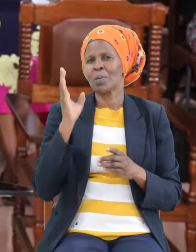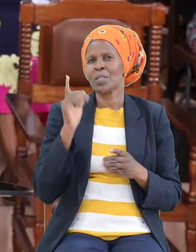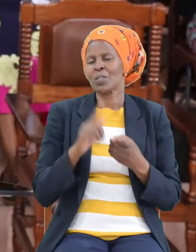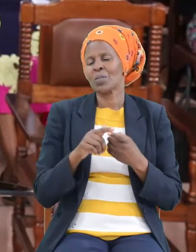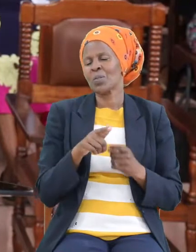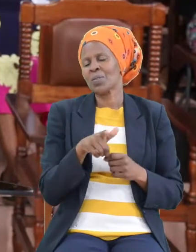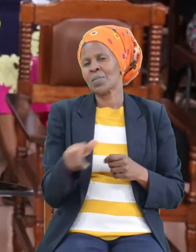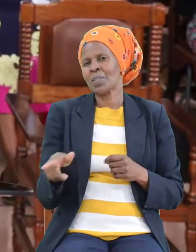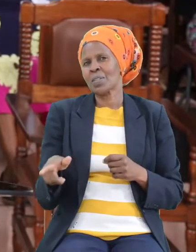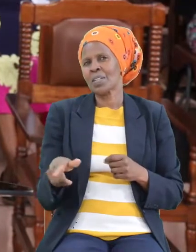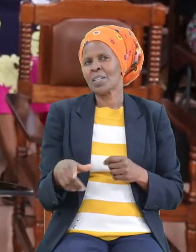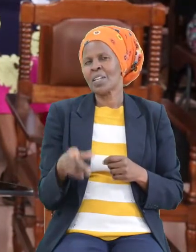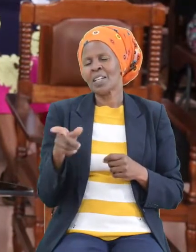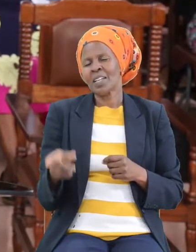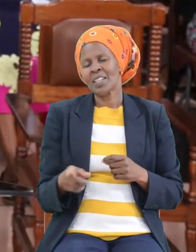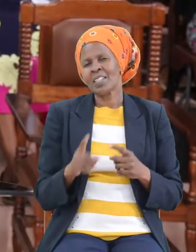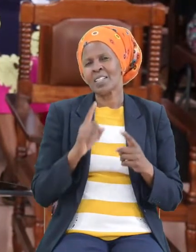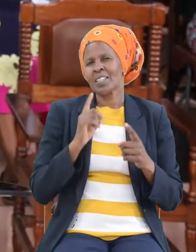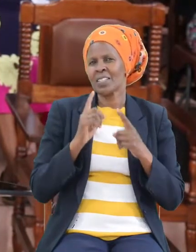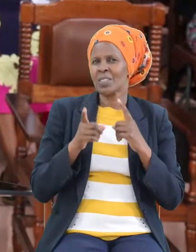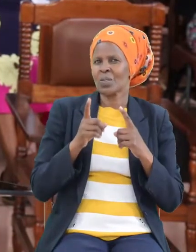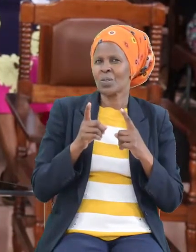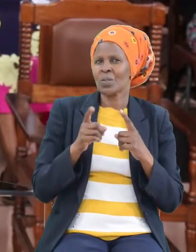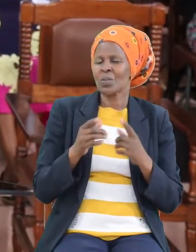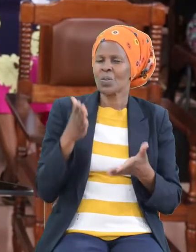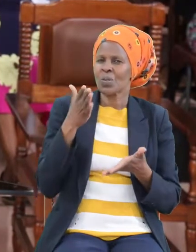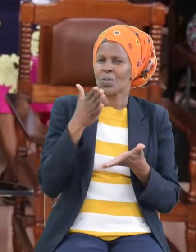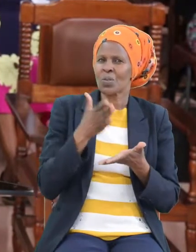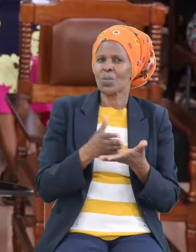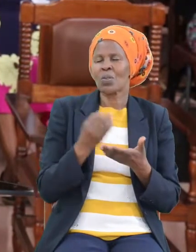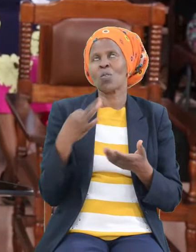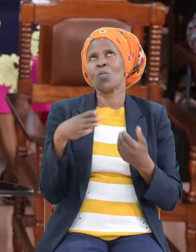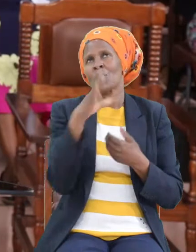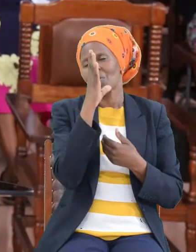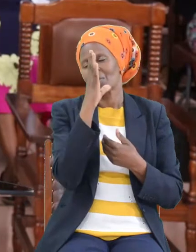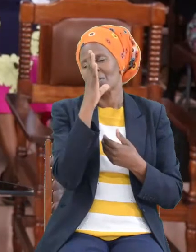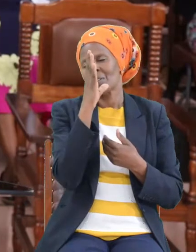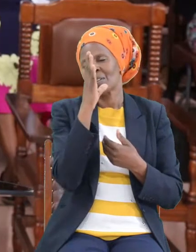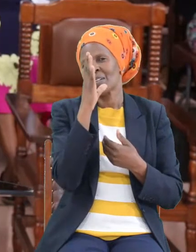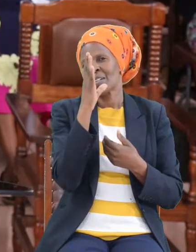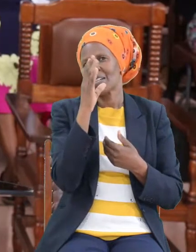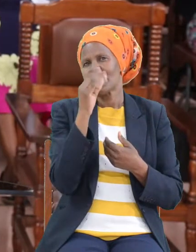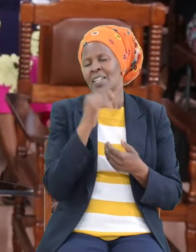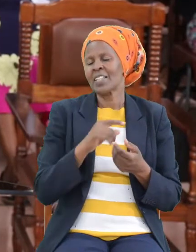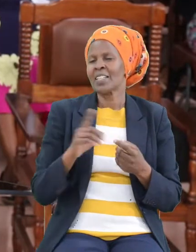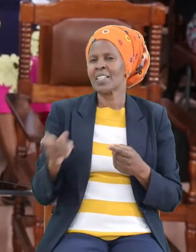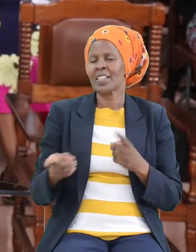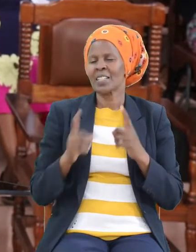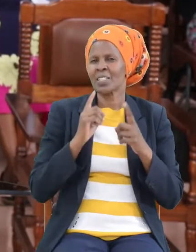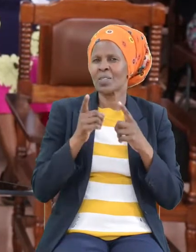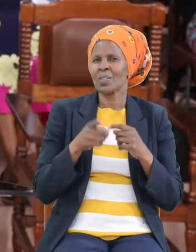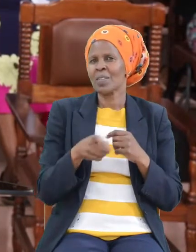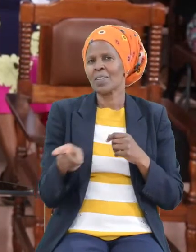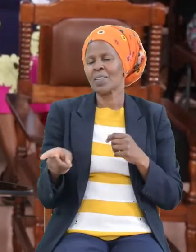watu, alikuwa anawaambia ukweli wa Mungu, na akiwaambia ya